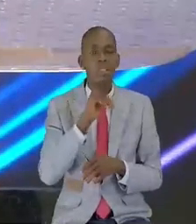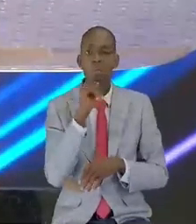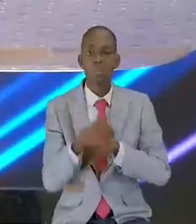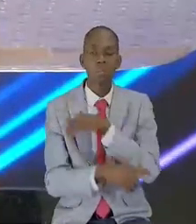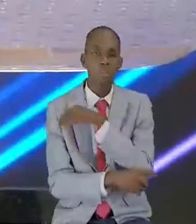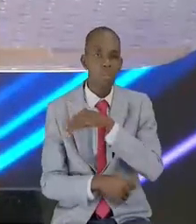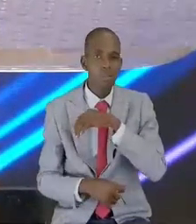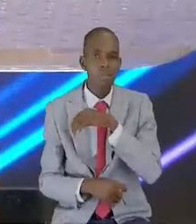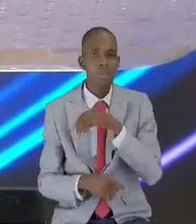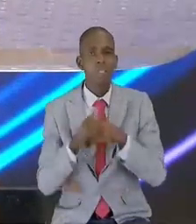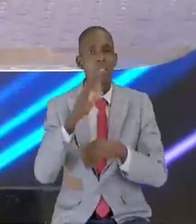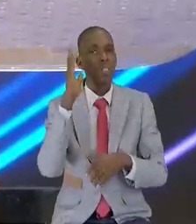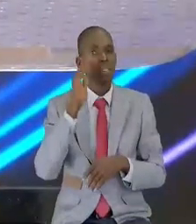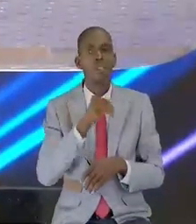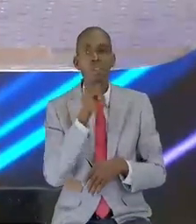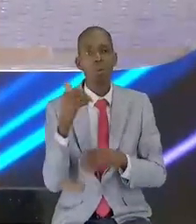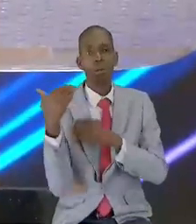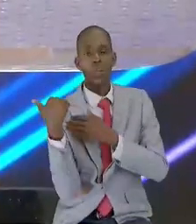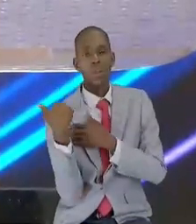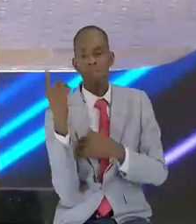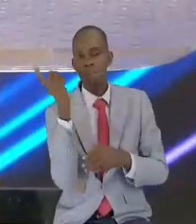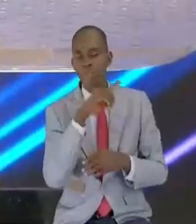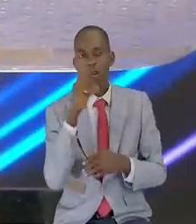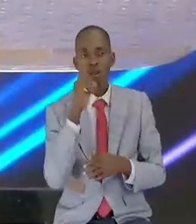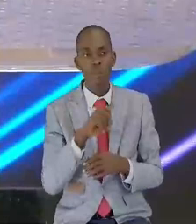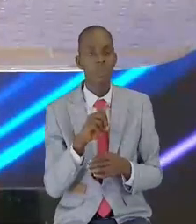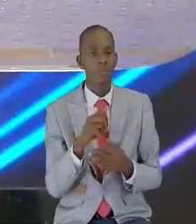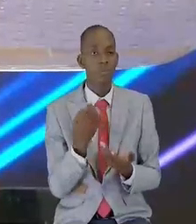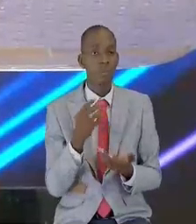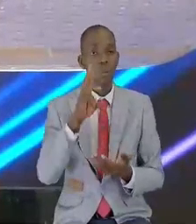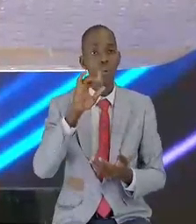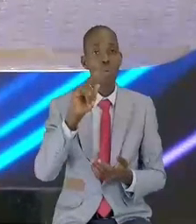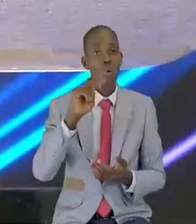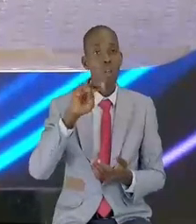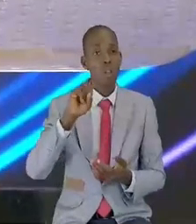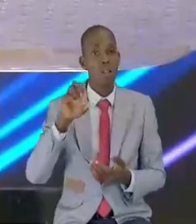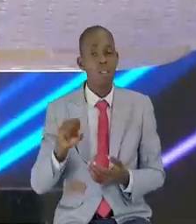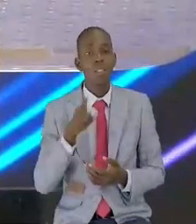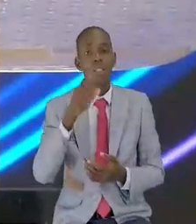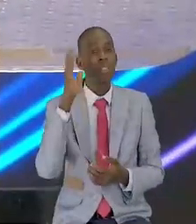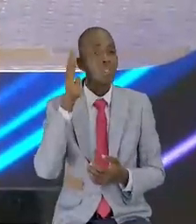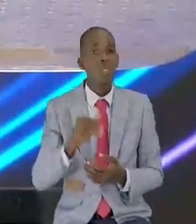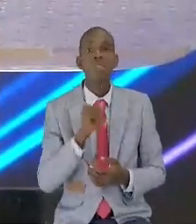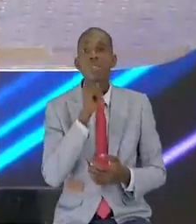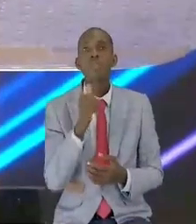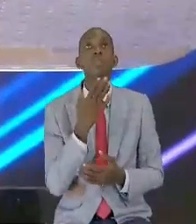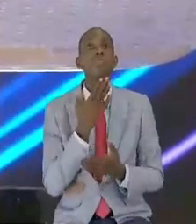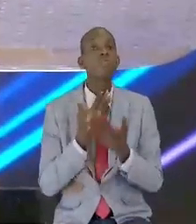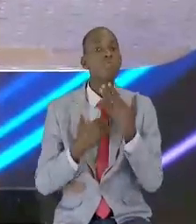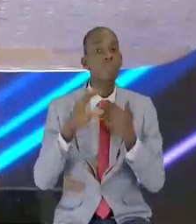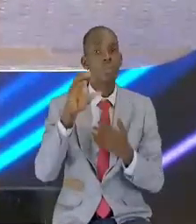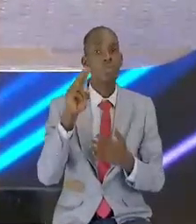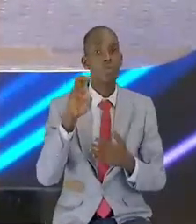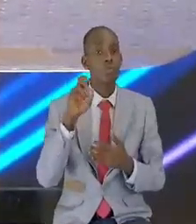déroberas point, tu ne convoiteras point, et ceux qui Ce qu'il peut encore y